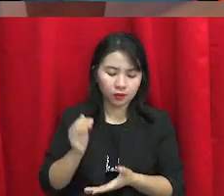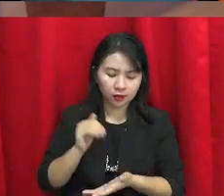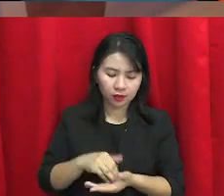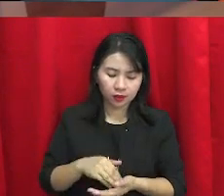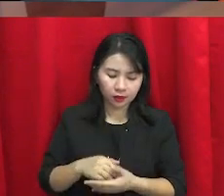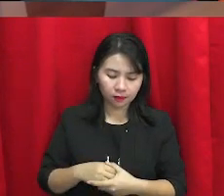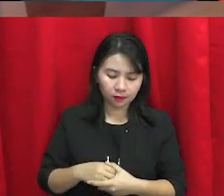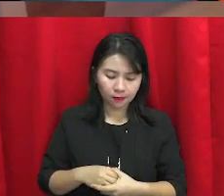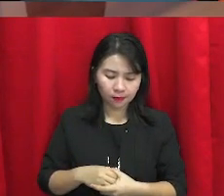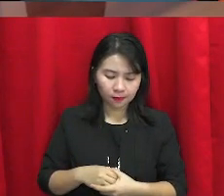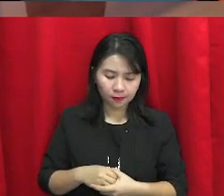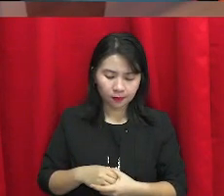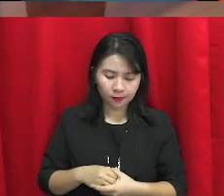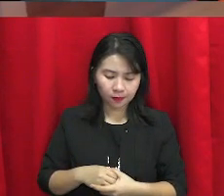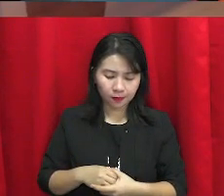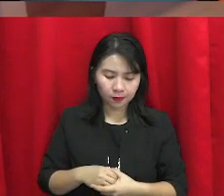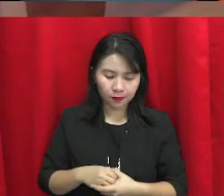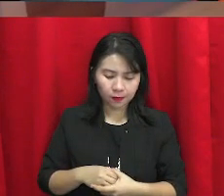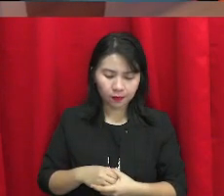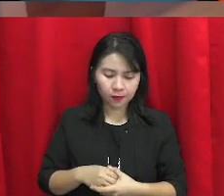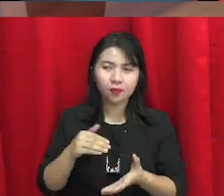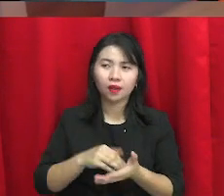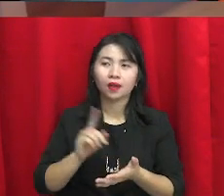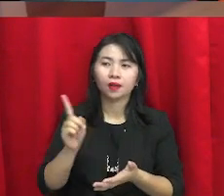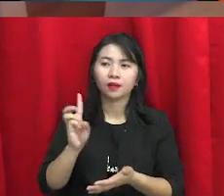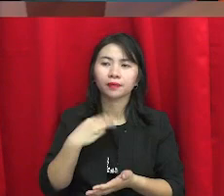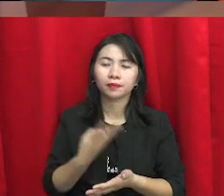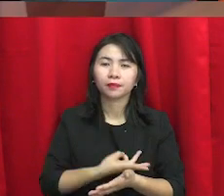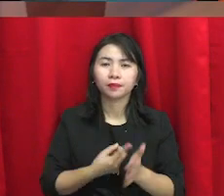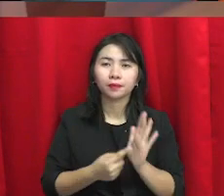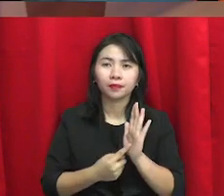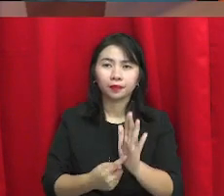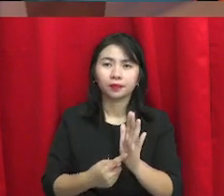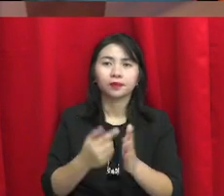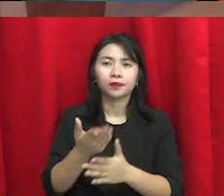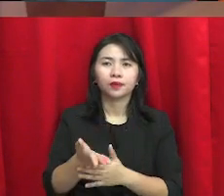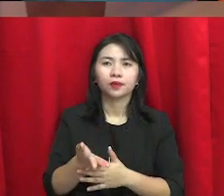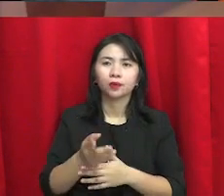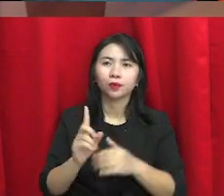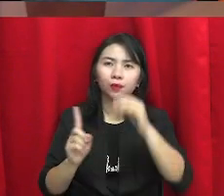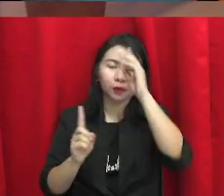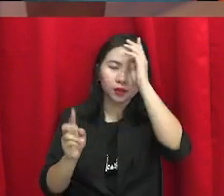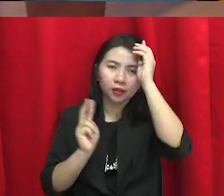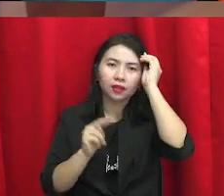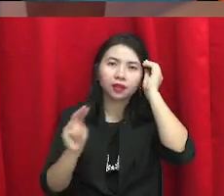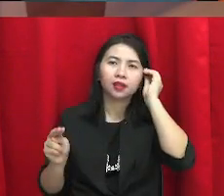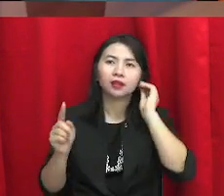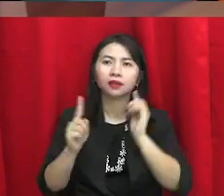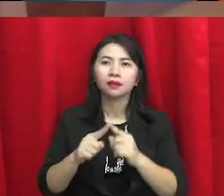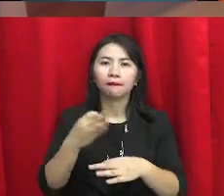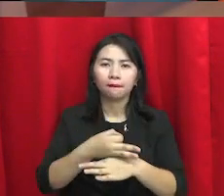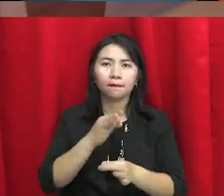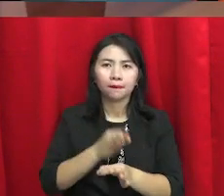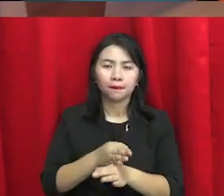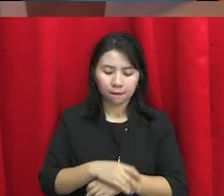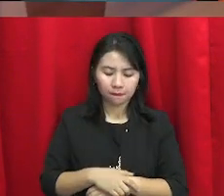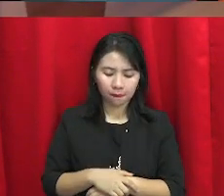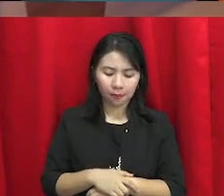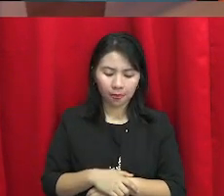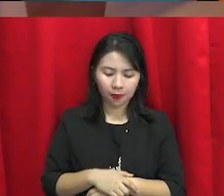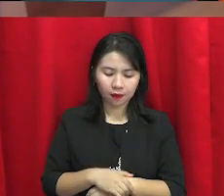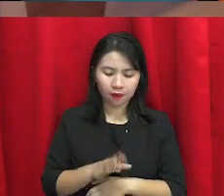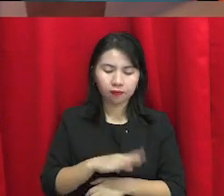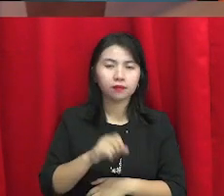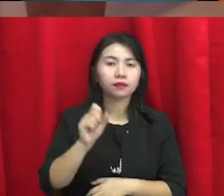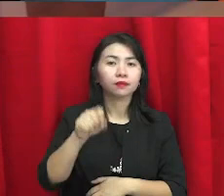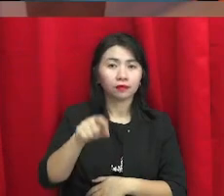sa sinasabi ko kanina, pinakikita ko muna sa inyo yung mga dapat pang ayusin. Panimula. Okay? And then, if alam nyo na dapat ayusin